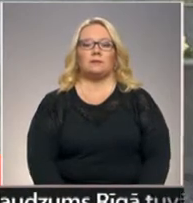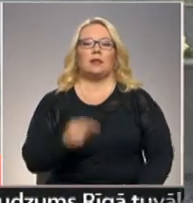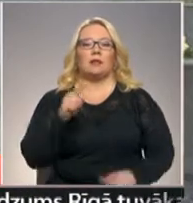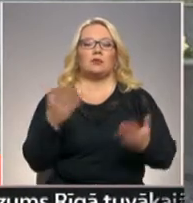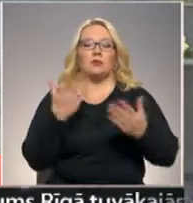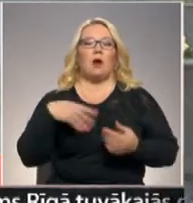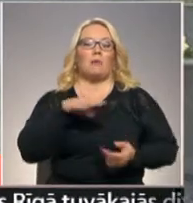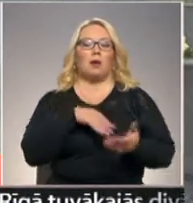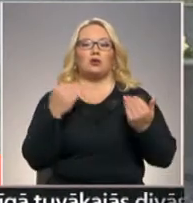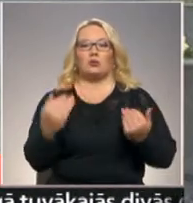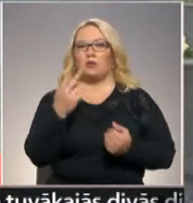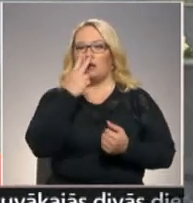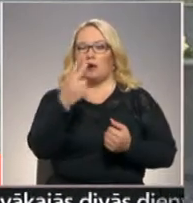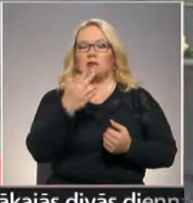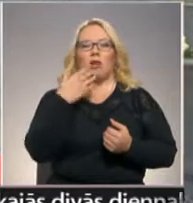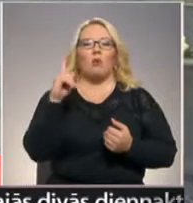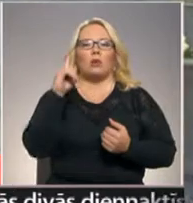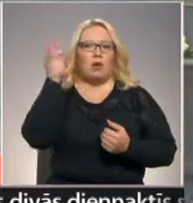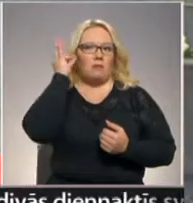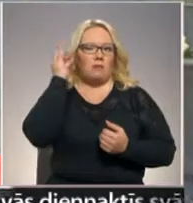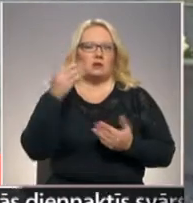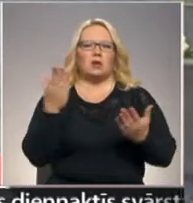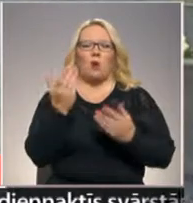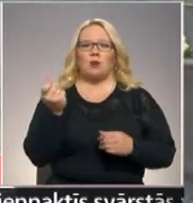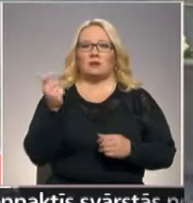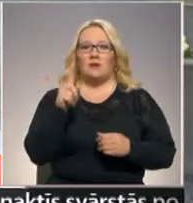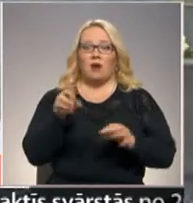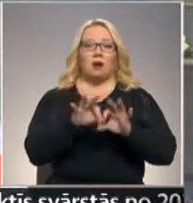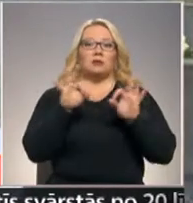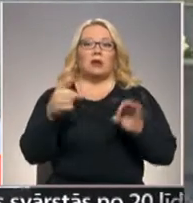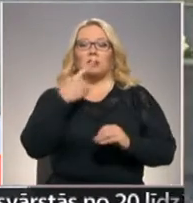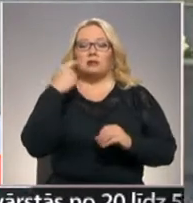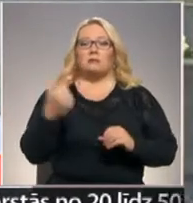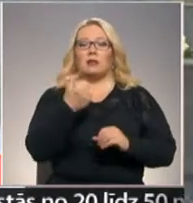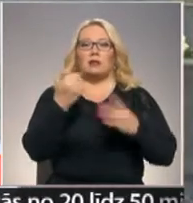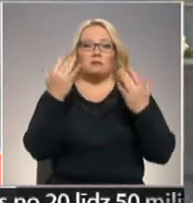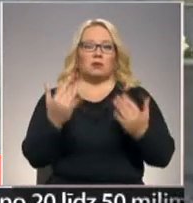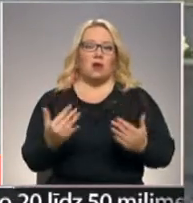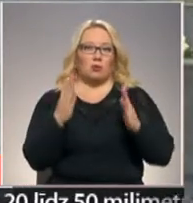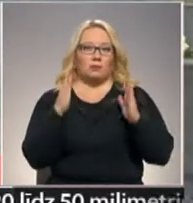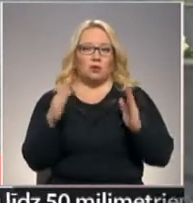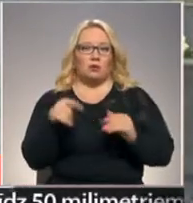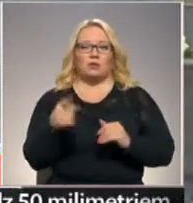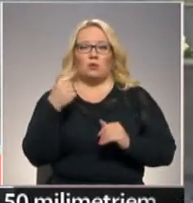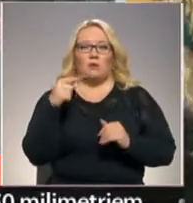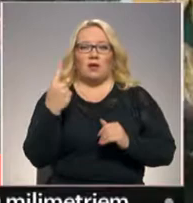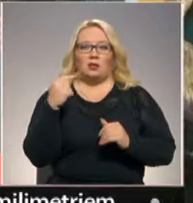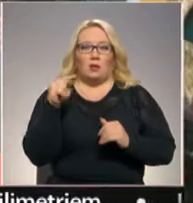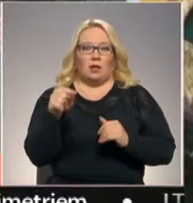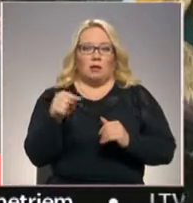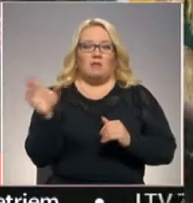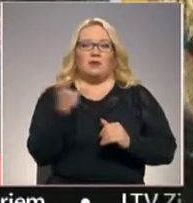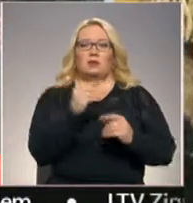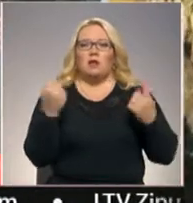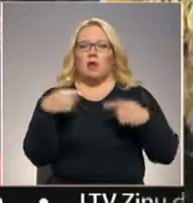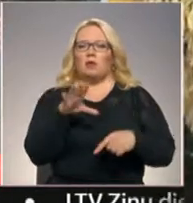Tas, ko mēs šodien redzam, nav tikai piemiņa, tas ir kaut kas vairāk. Sākas 100 gadus pasākumu cikls, un šis viens no tiem. Visos